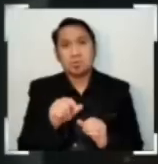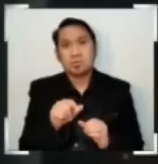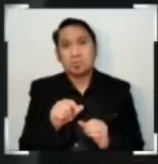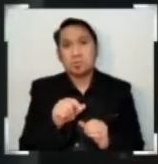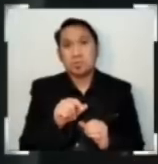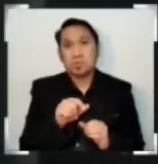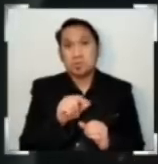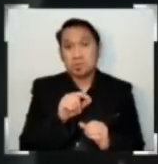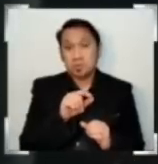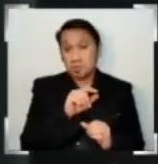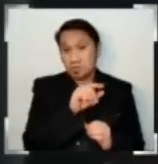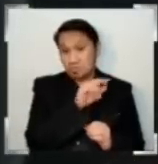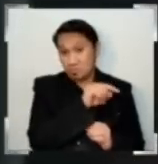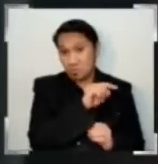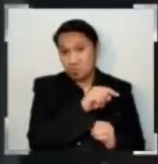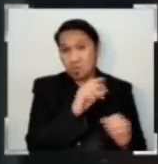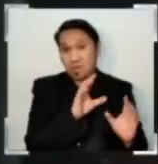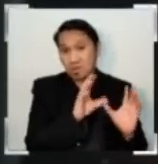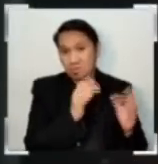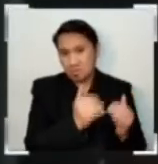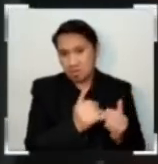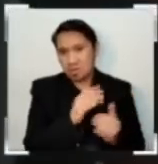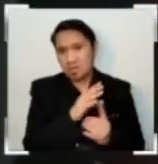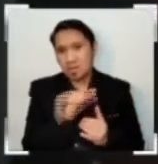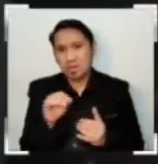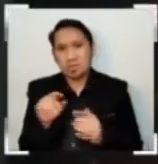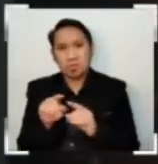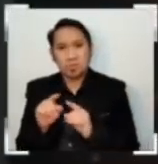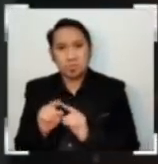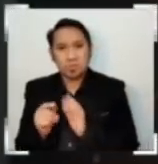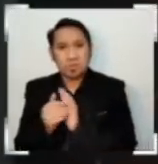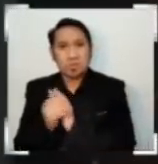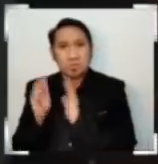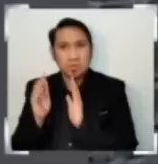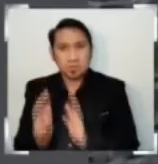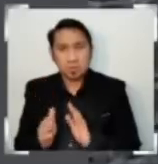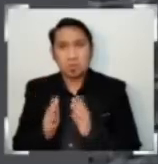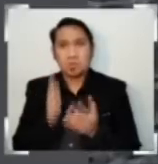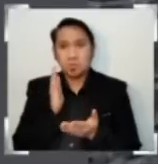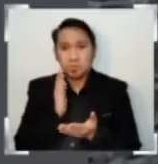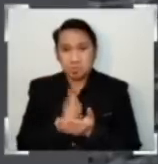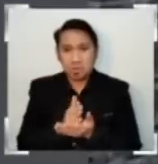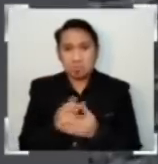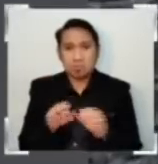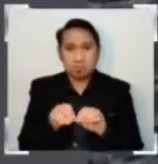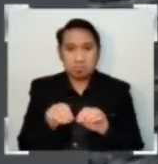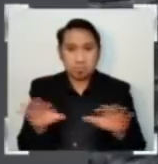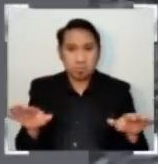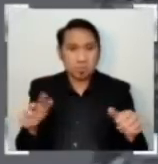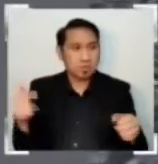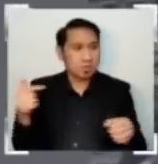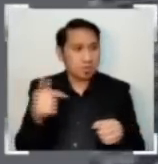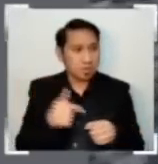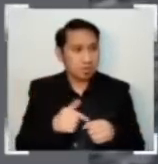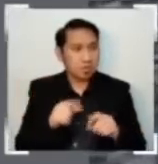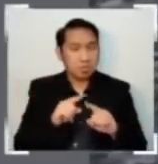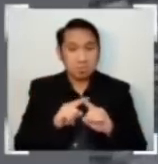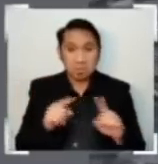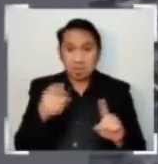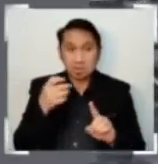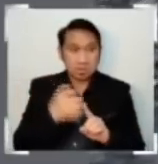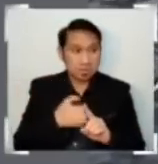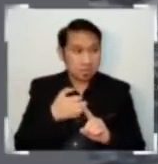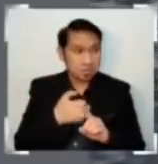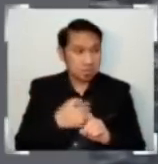Services sa mga otoridad at eksperto para mapigilan ang pagkalat ng oil spill. Pero bawat araw na tuloy-tuloy ang pagkalat